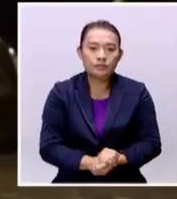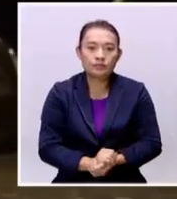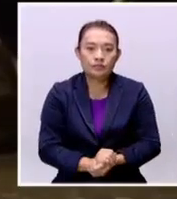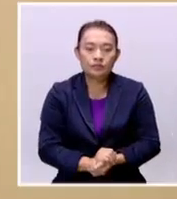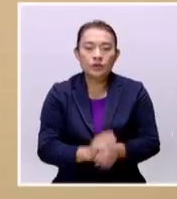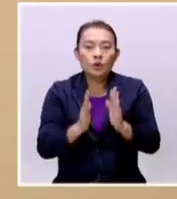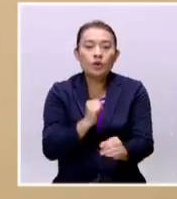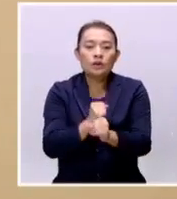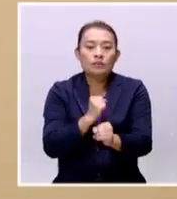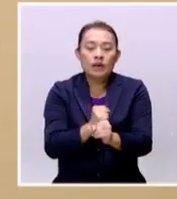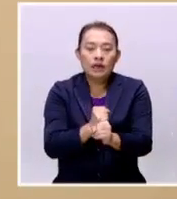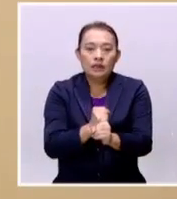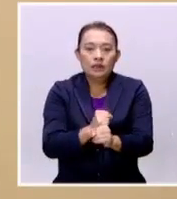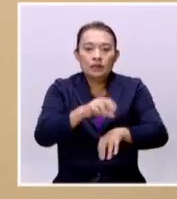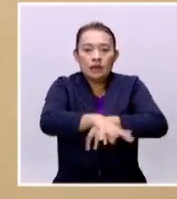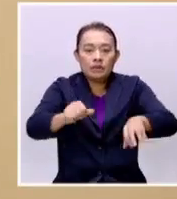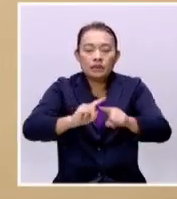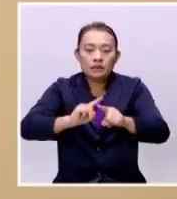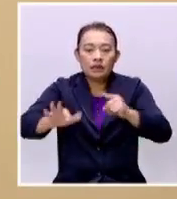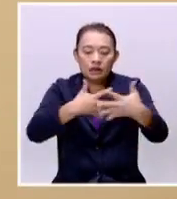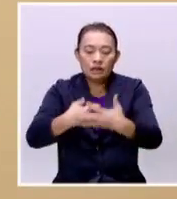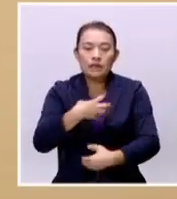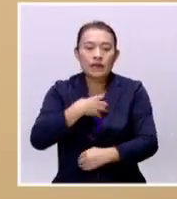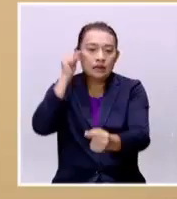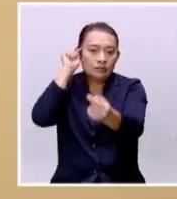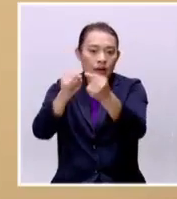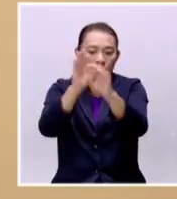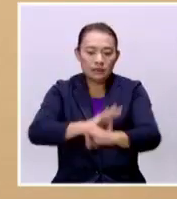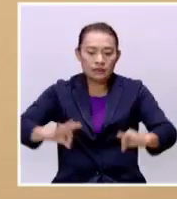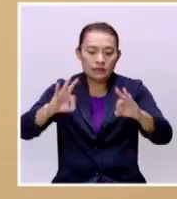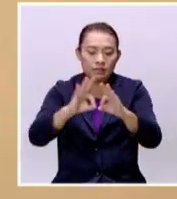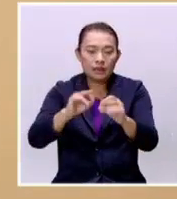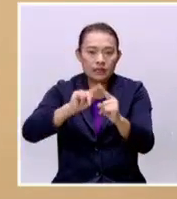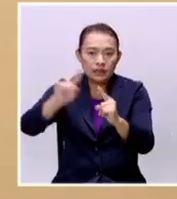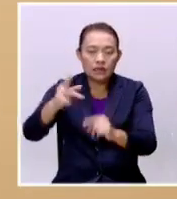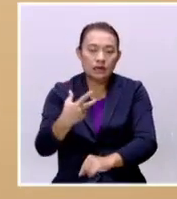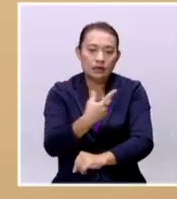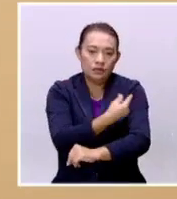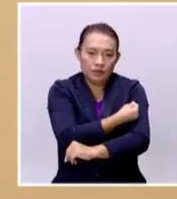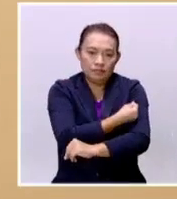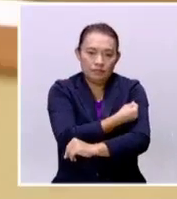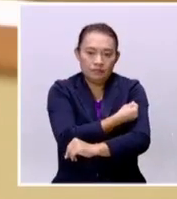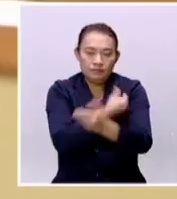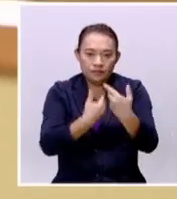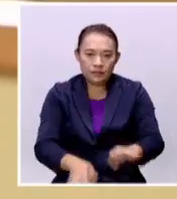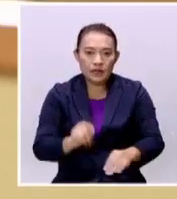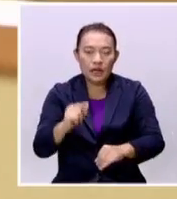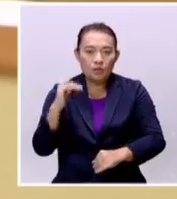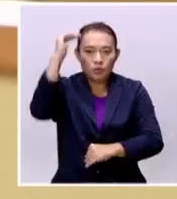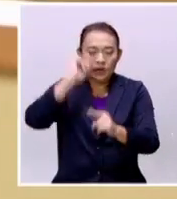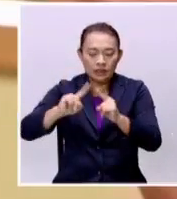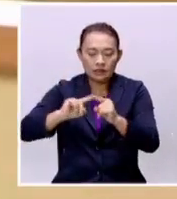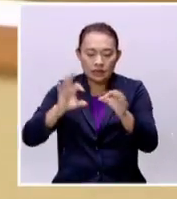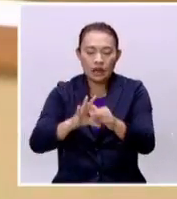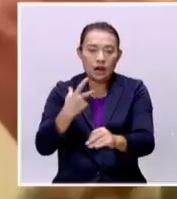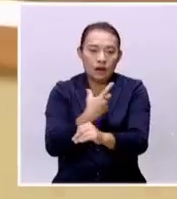แถลงว่าพวกเขาต้องการฉีดวัคซีนให้กับกลุ่มเป้าหมายที่สำคัญเป็นอันดับแรกและฉีดให้กับผู้ใหญ่ทั้งหมดให้เสร็จภายใน